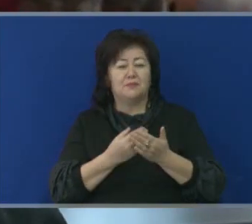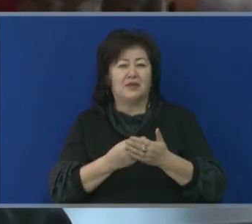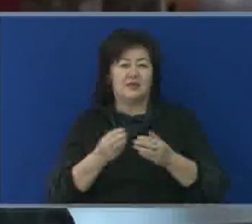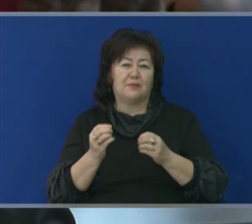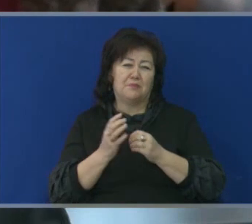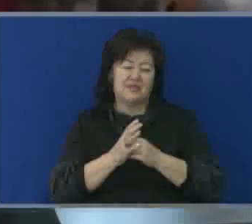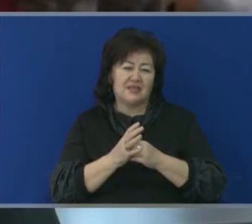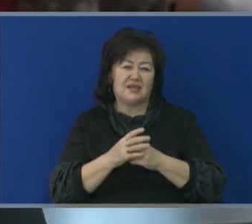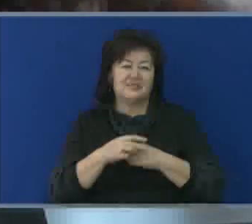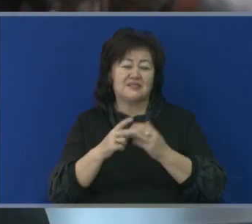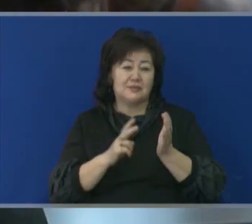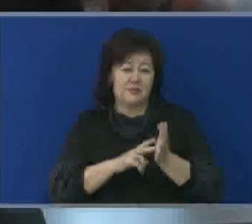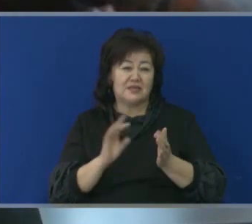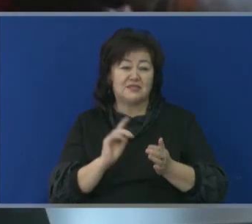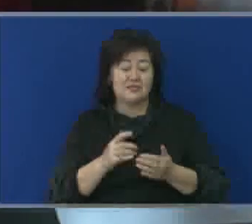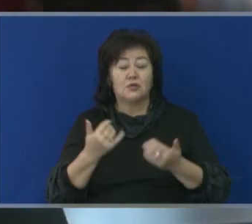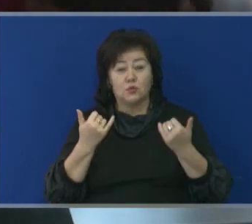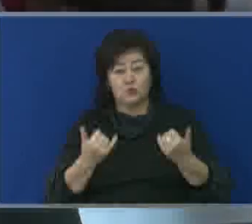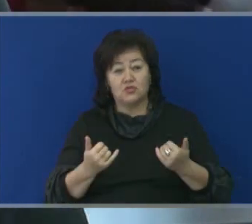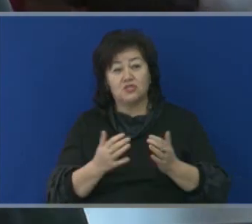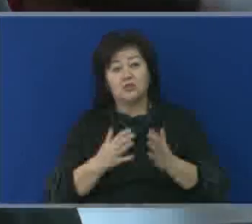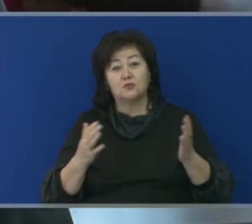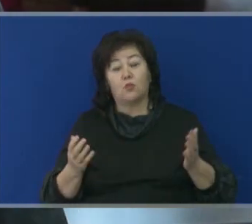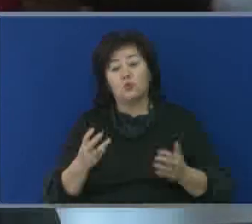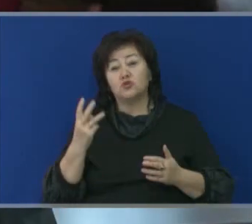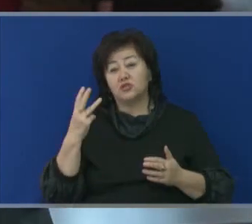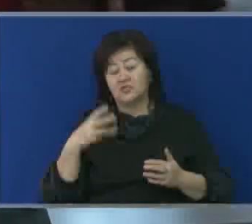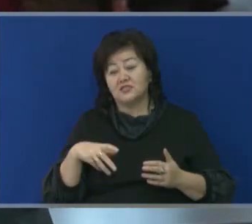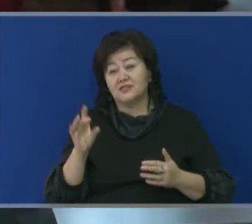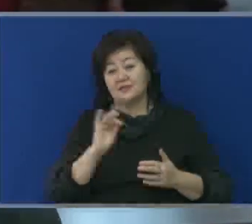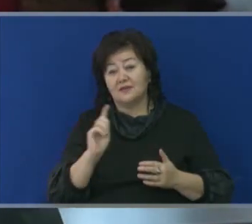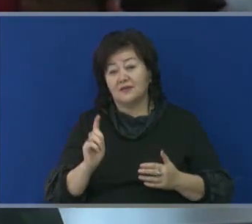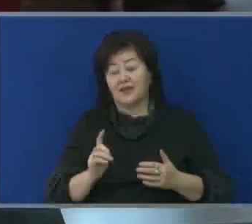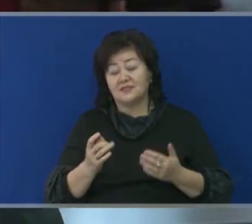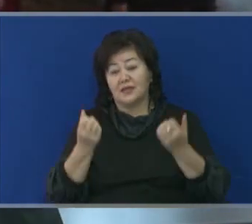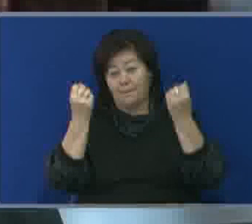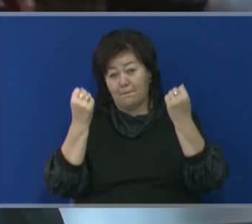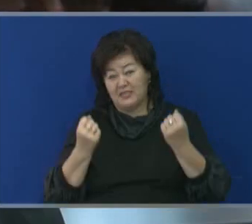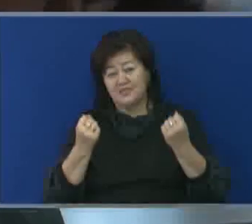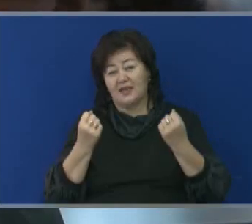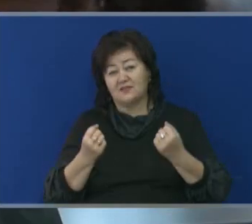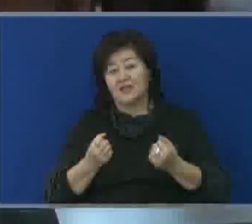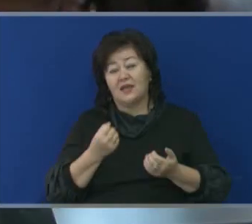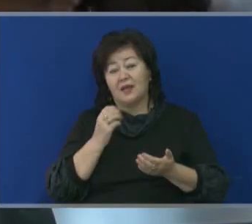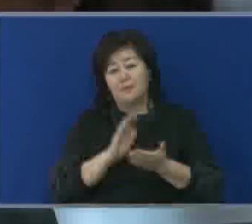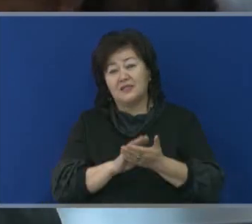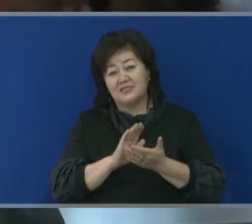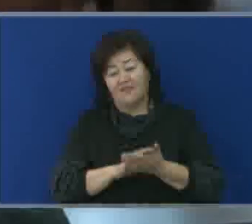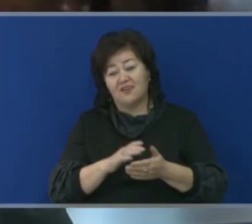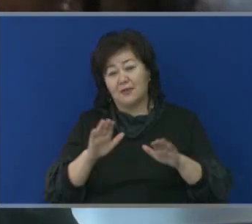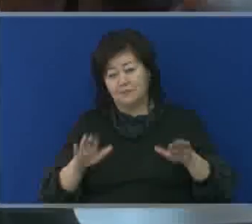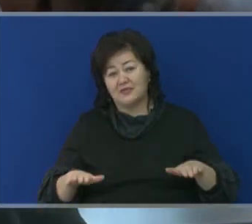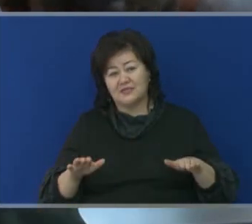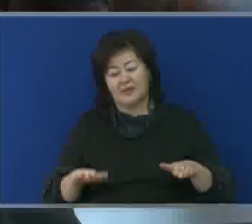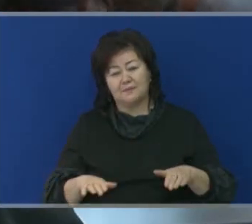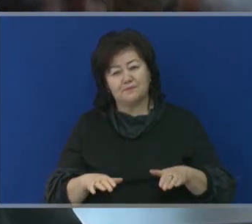раз 15-17, да, то сейчас свыше 30. Вот так вот раз это призовые места выходят. Ну,